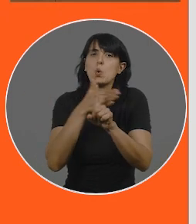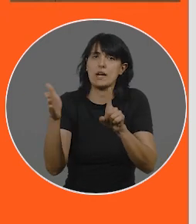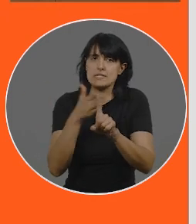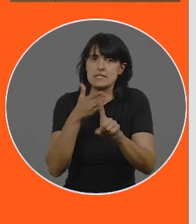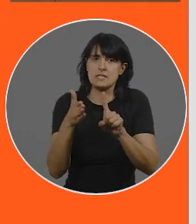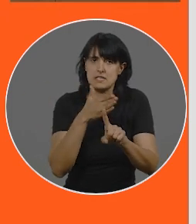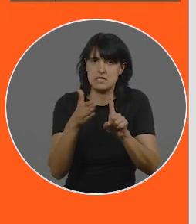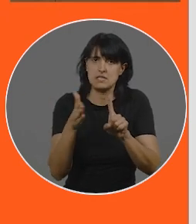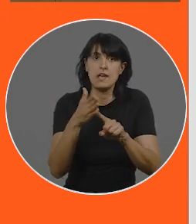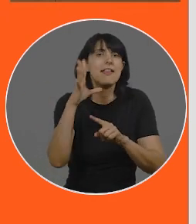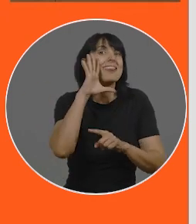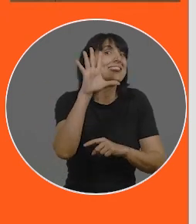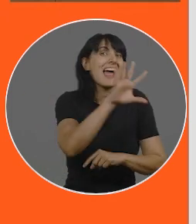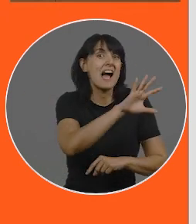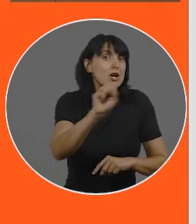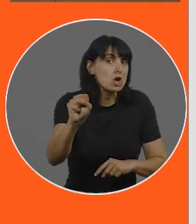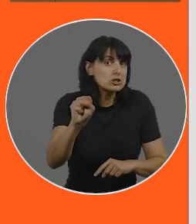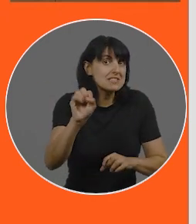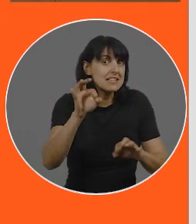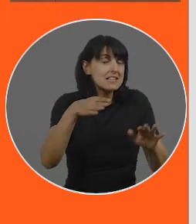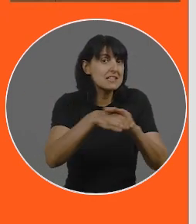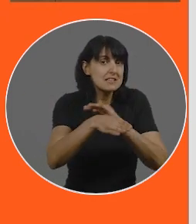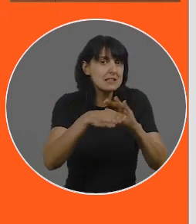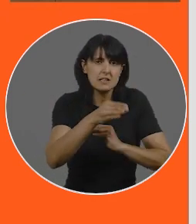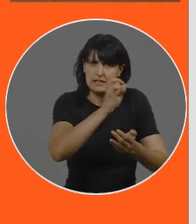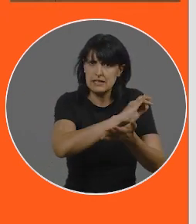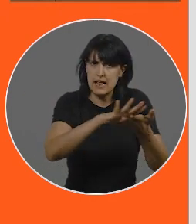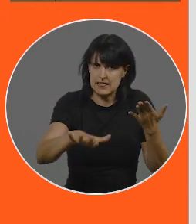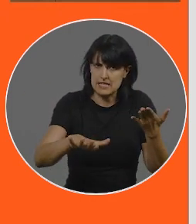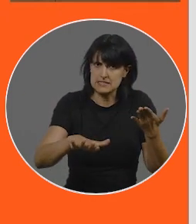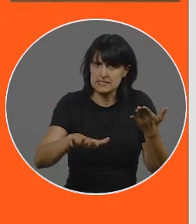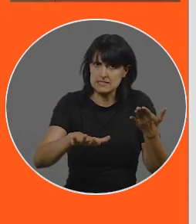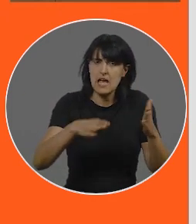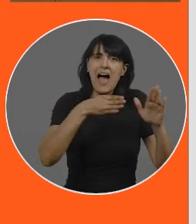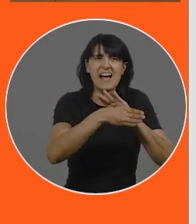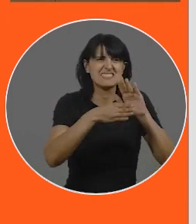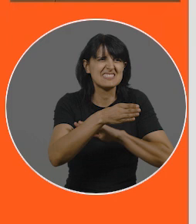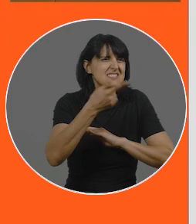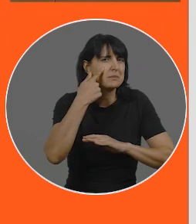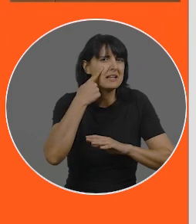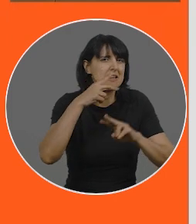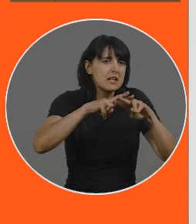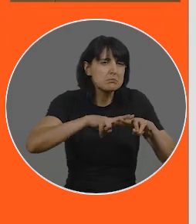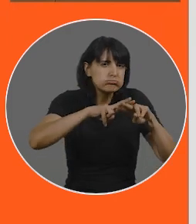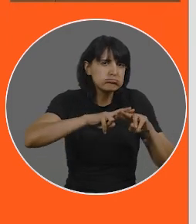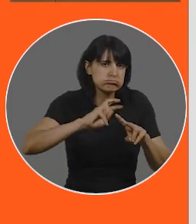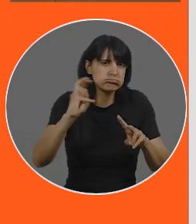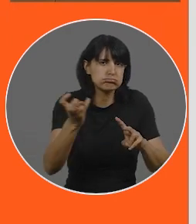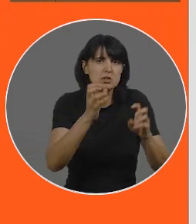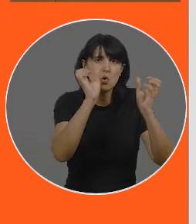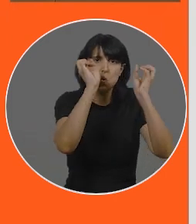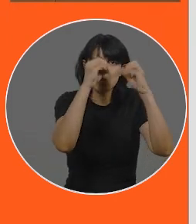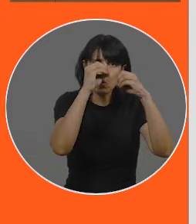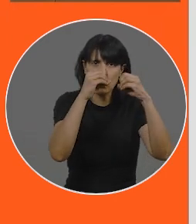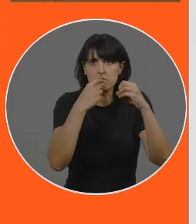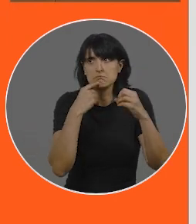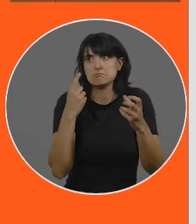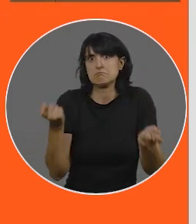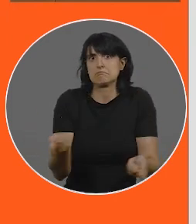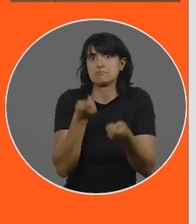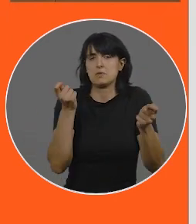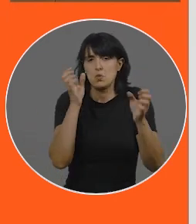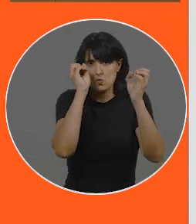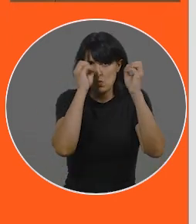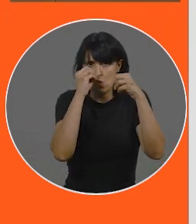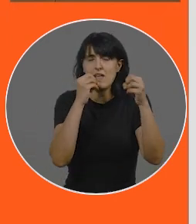PDFs. Diagnosticar n'hi ha moltes, gratuïtes, eh? Accessibility Checker, PDF, hi ha diversos. Si busqueu a Google... Google, perdó, no volia